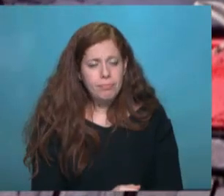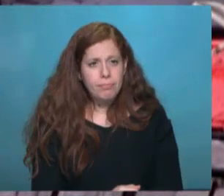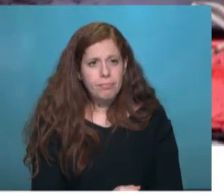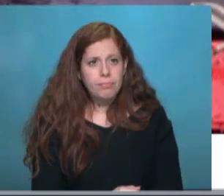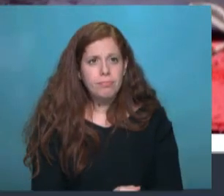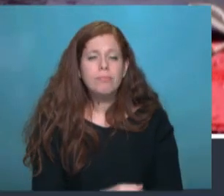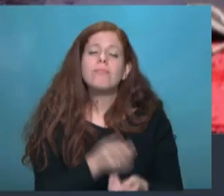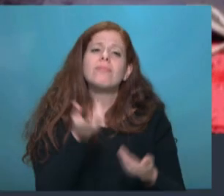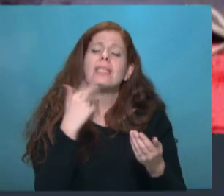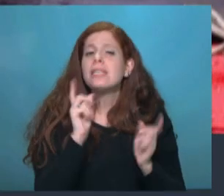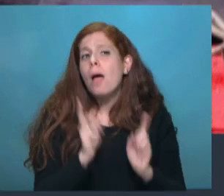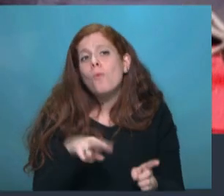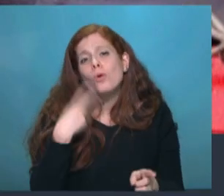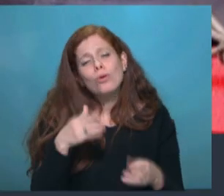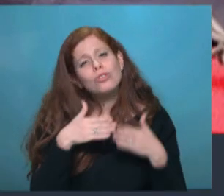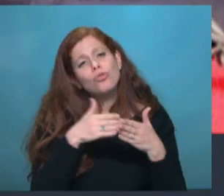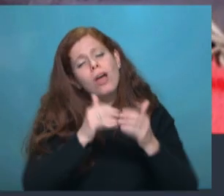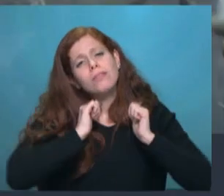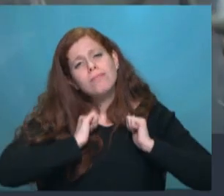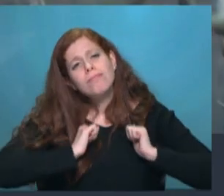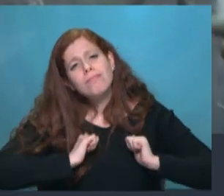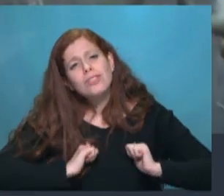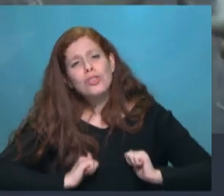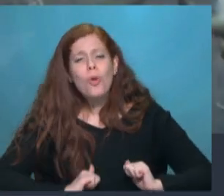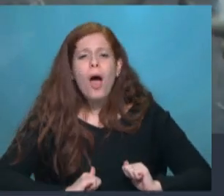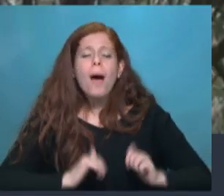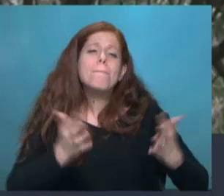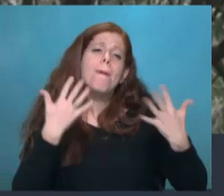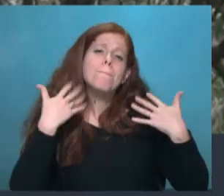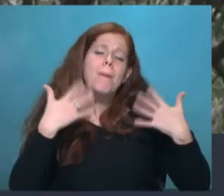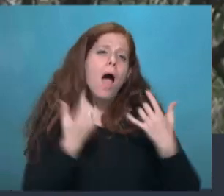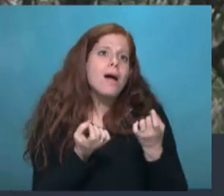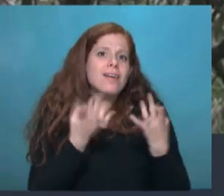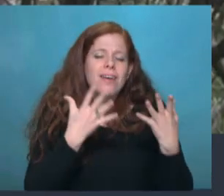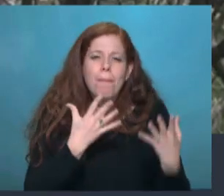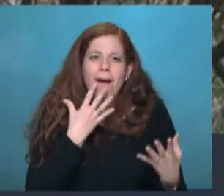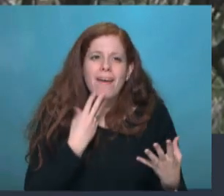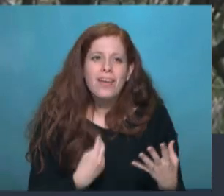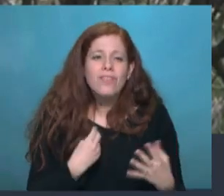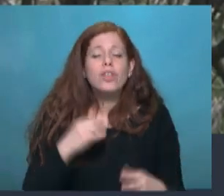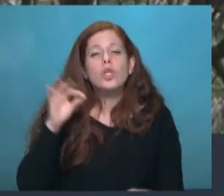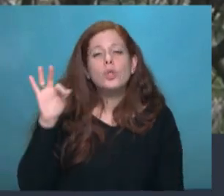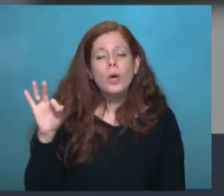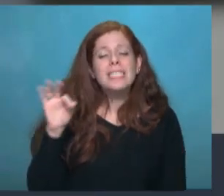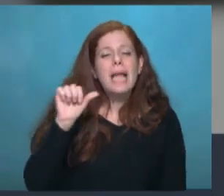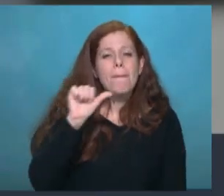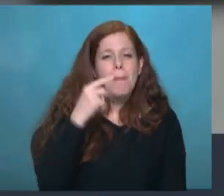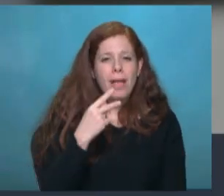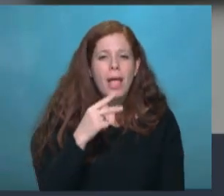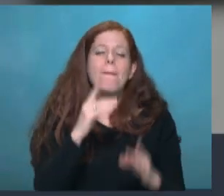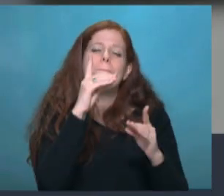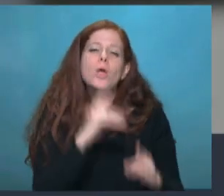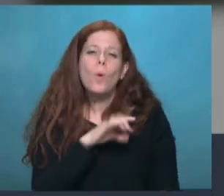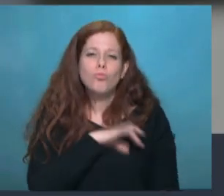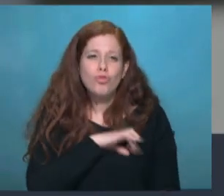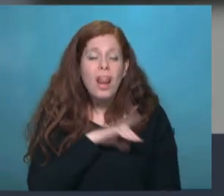זה היה אמור להיות שייט נינוח ופסטורלי בפארק הלאומי המרהיב טורס דל פיינה בדרום צ'ילה. אלא שהסירה